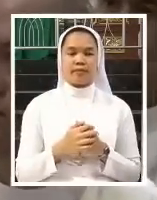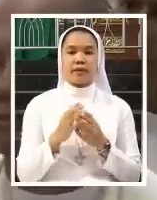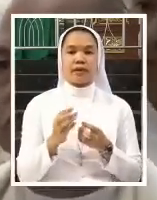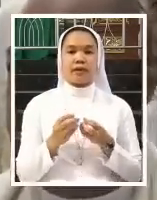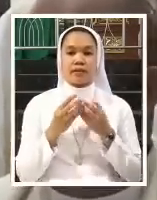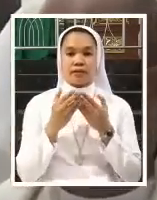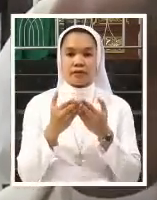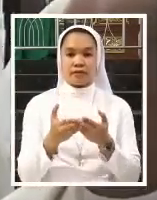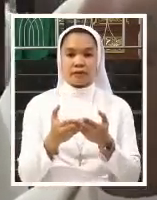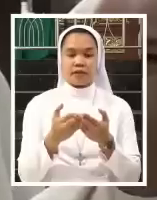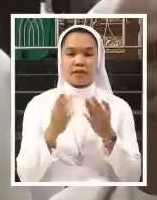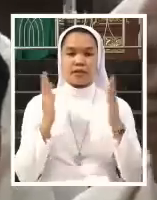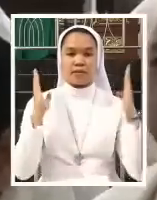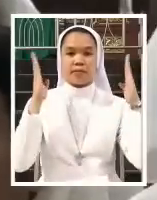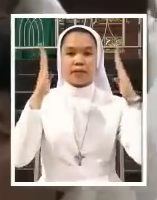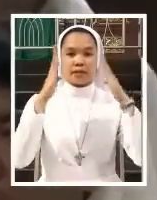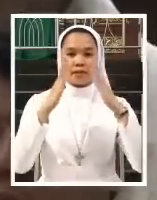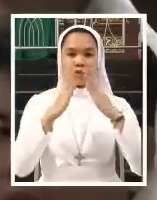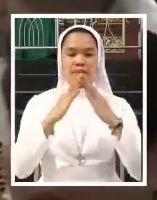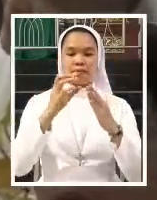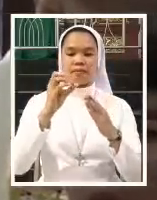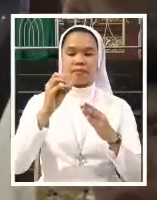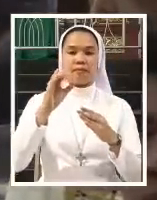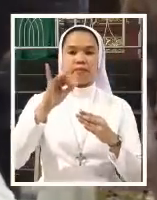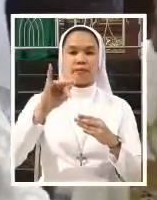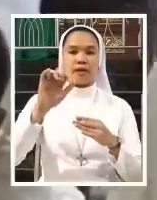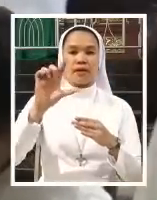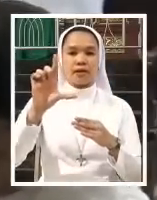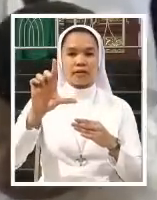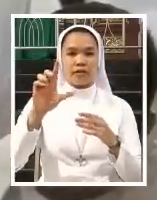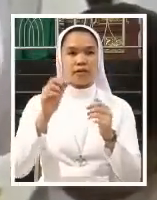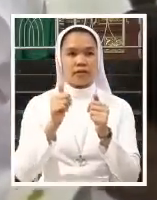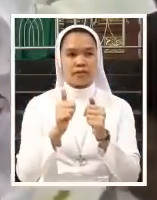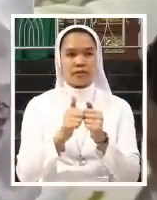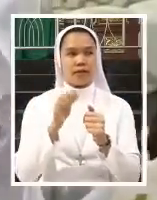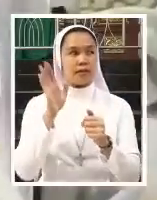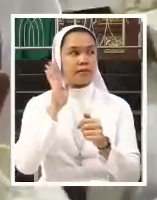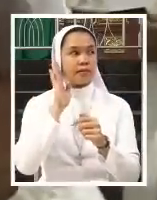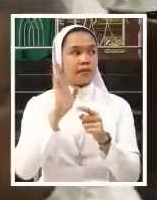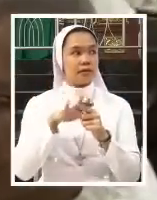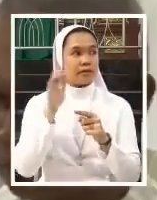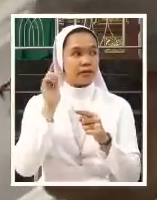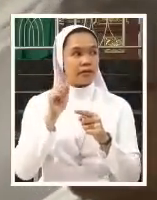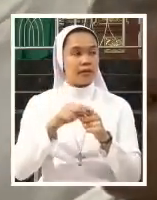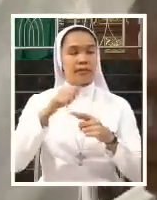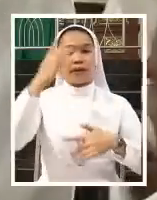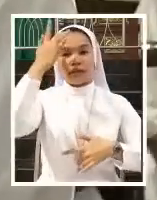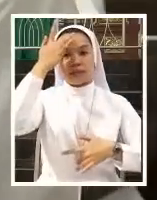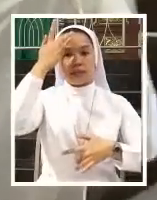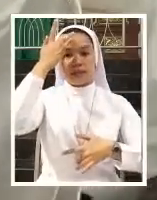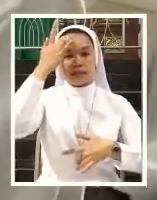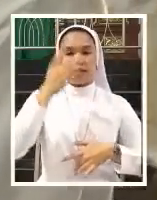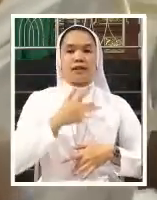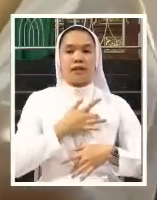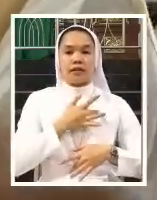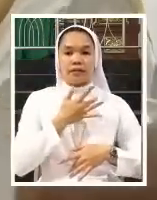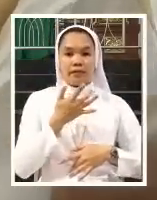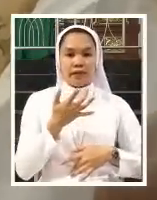Idudulot sa arsobispo an oleo, kaiba ang nagkapirang tugang niya itong may helang asin